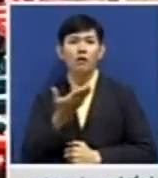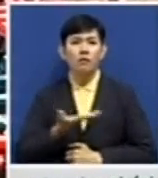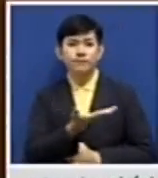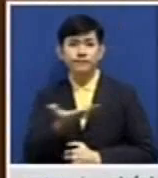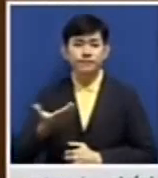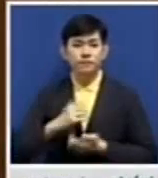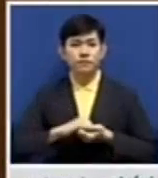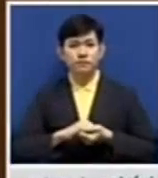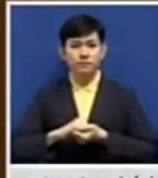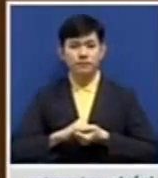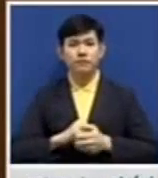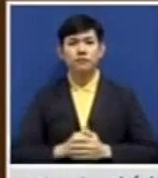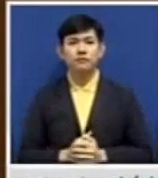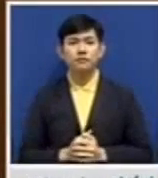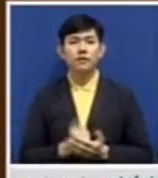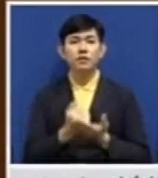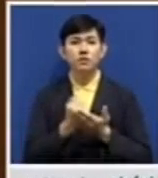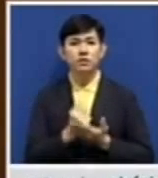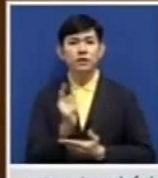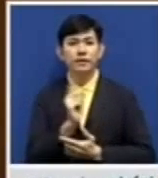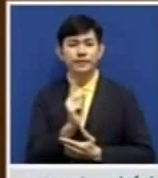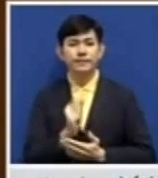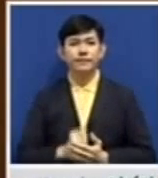ได้ร่วมกัน